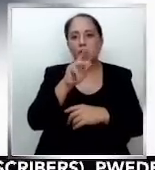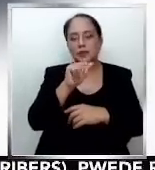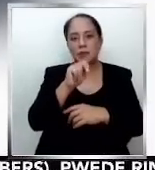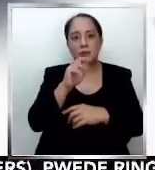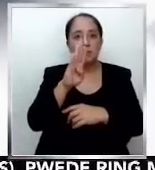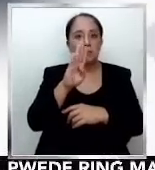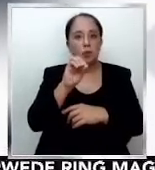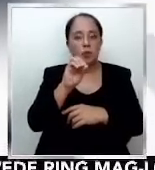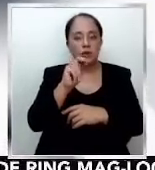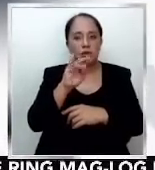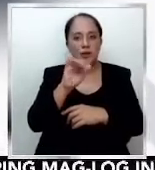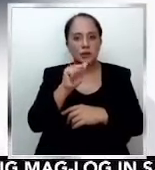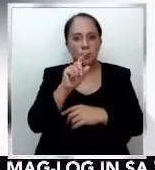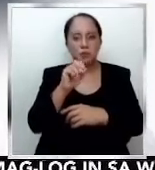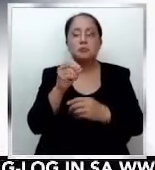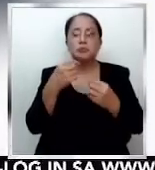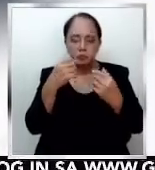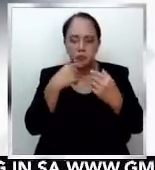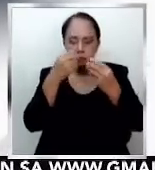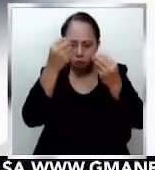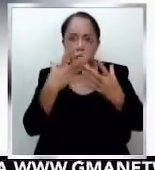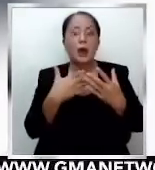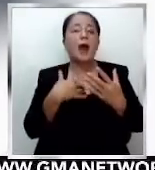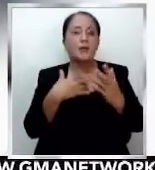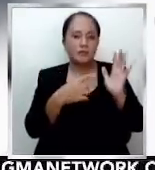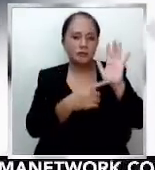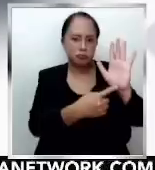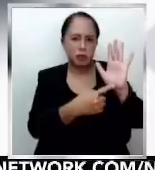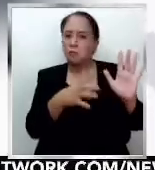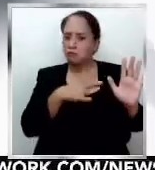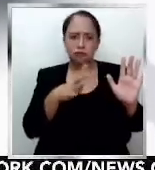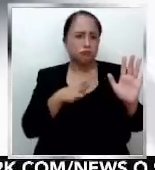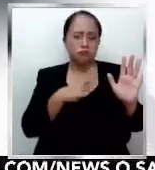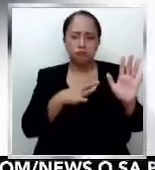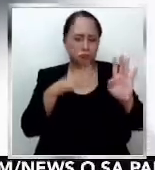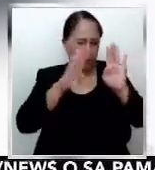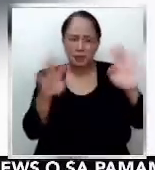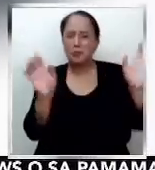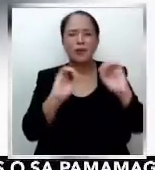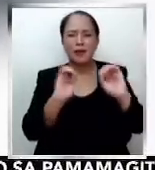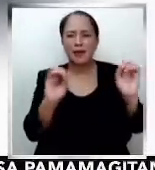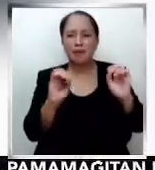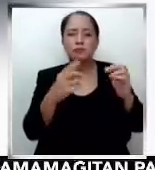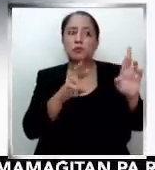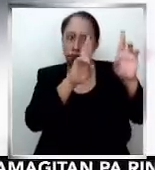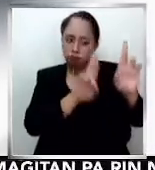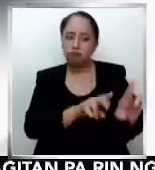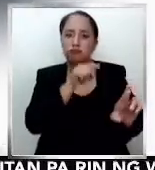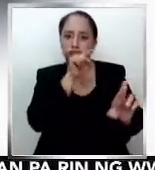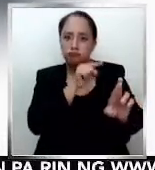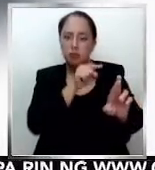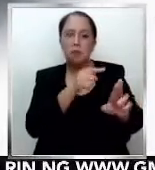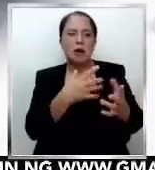will stage a rally. No, at wala namang problema doon. Tayo ay lumirespeto sa mga grievance o